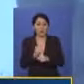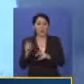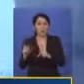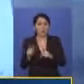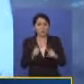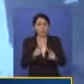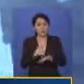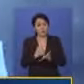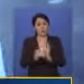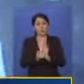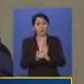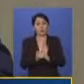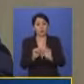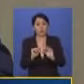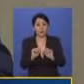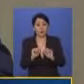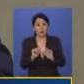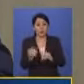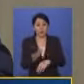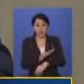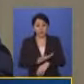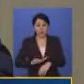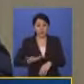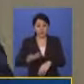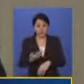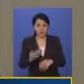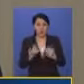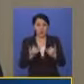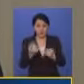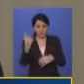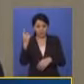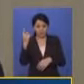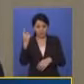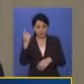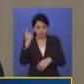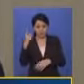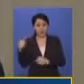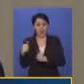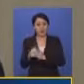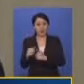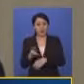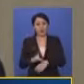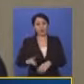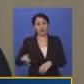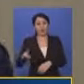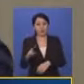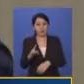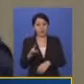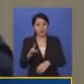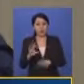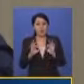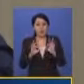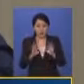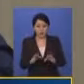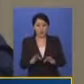дайынбыз, тек рұқсат берсеңіздер болды. Созвонимся мы сейчас, значит, с коллегами из других регионов. Василий, сіздің ойыңызбен